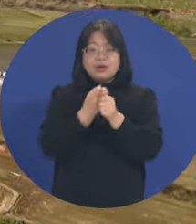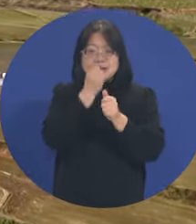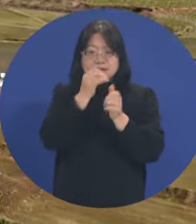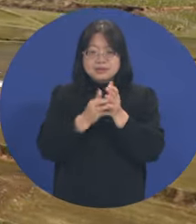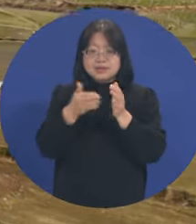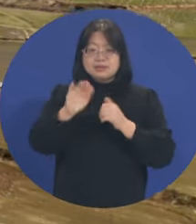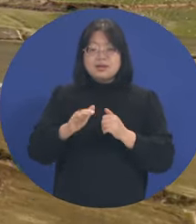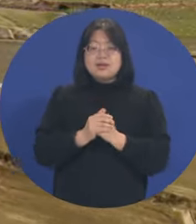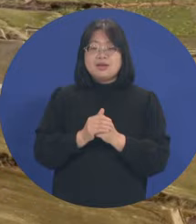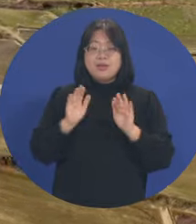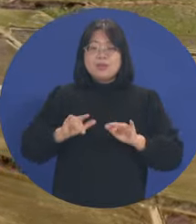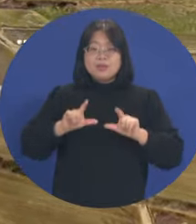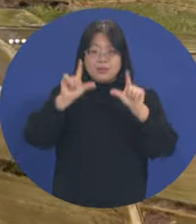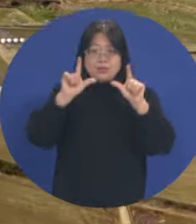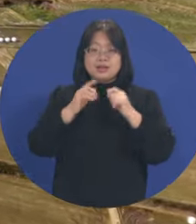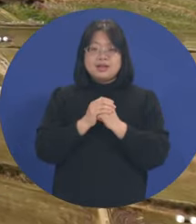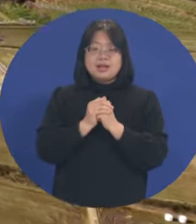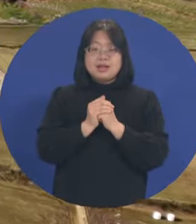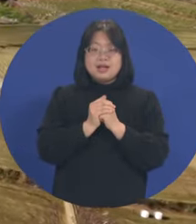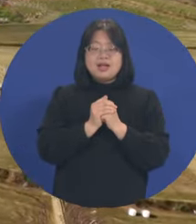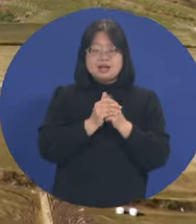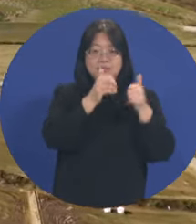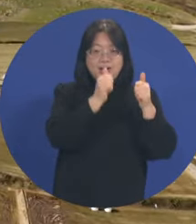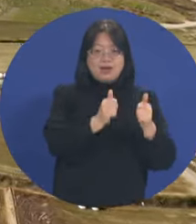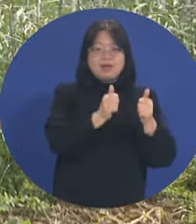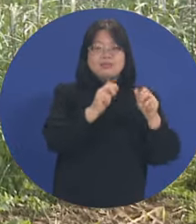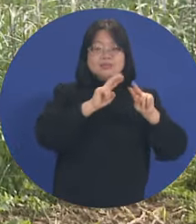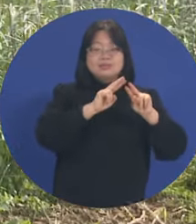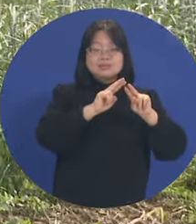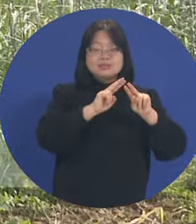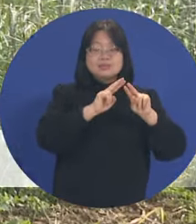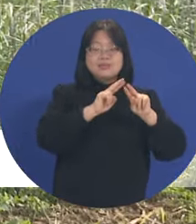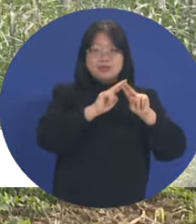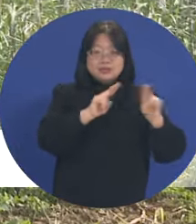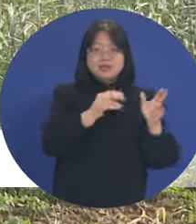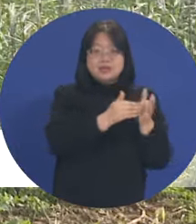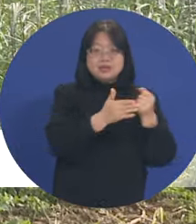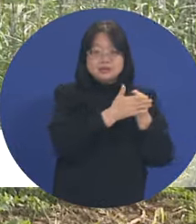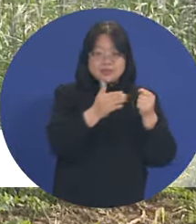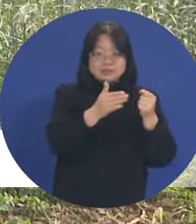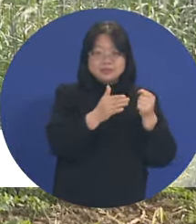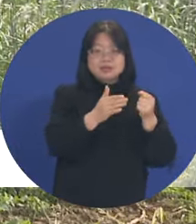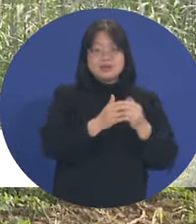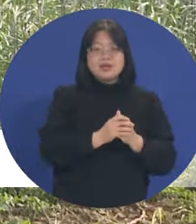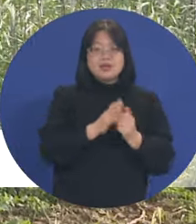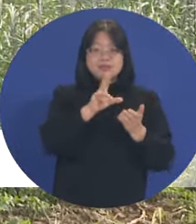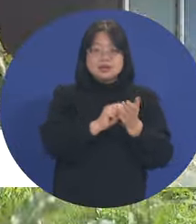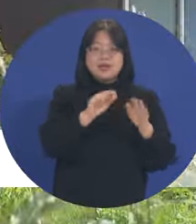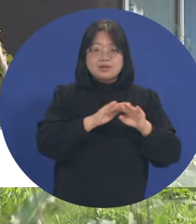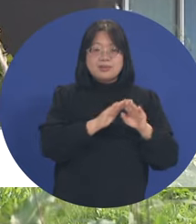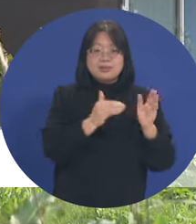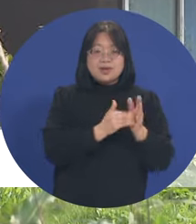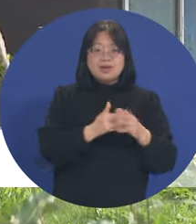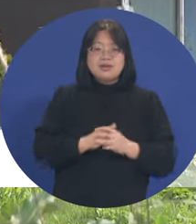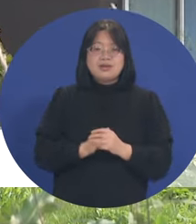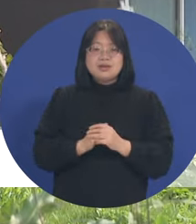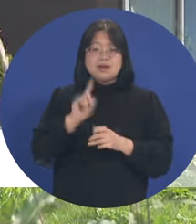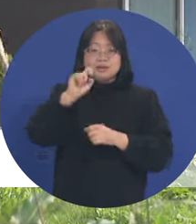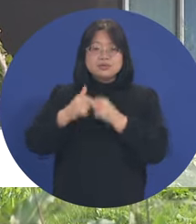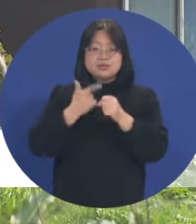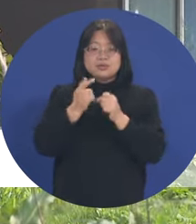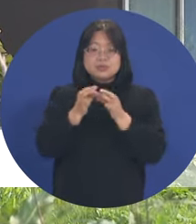은 마침내지난3월 소송이취하되면서해소되었습니다.문제는 두차례의민간개발시도가실패로돌아가면서